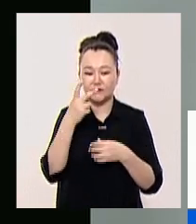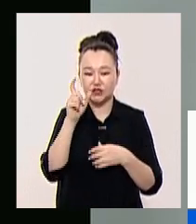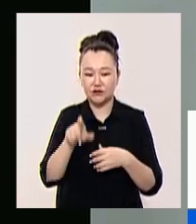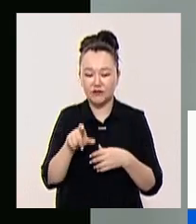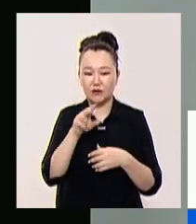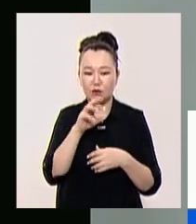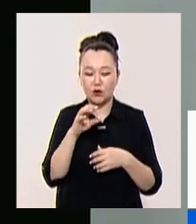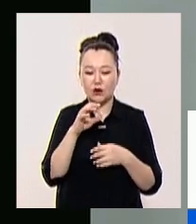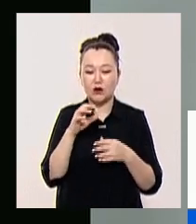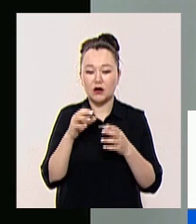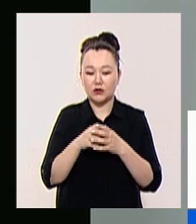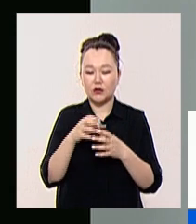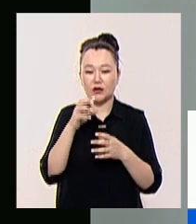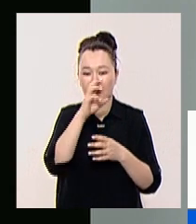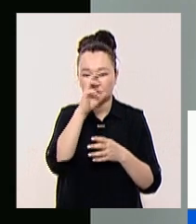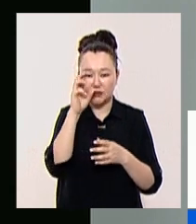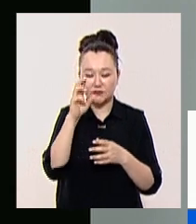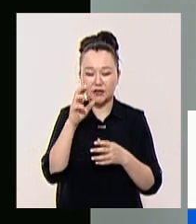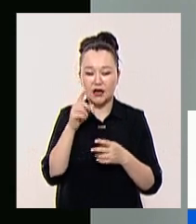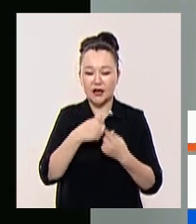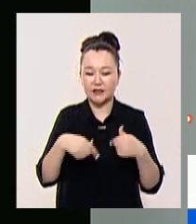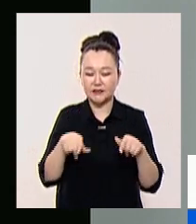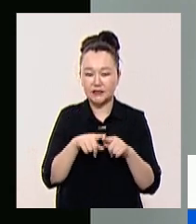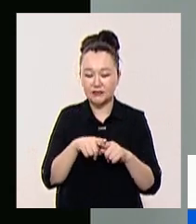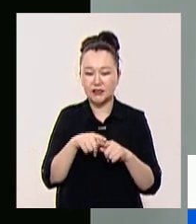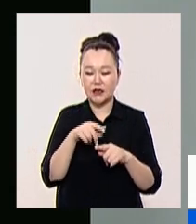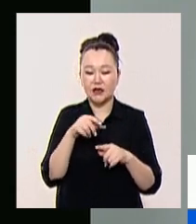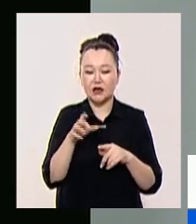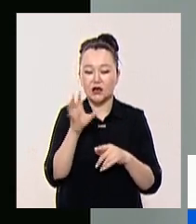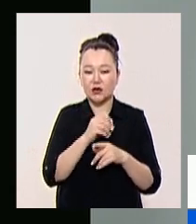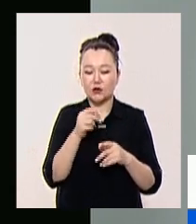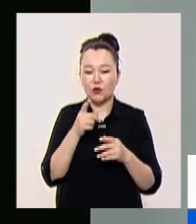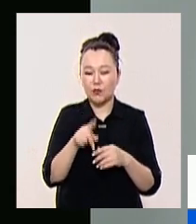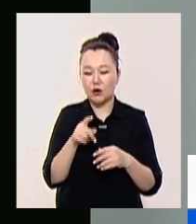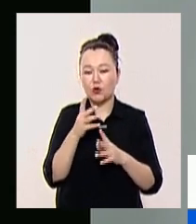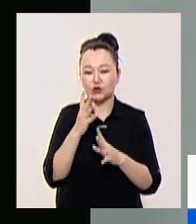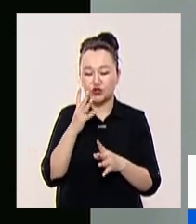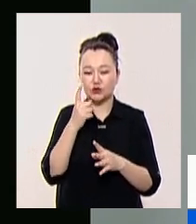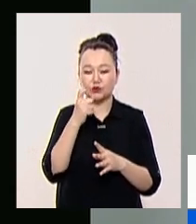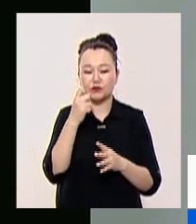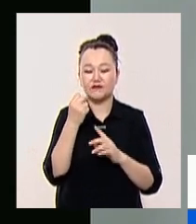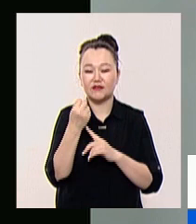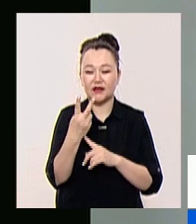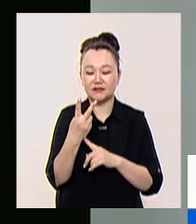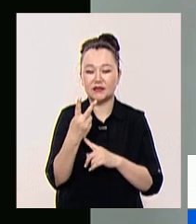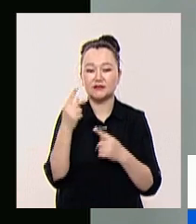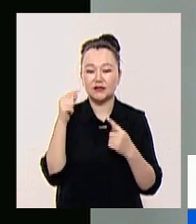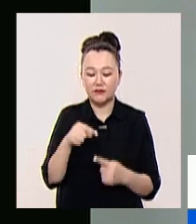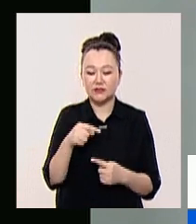по категории работник бюджетной организации. На сегодняшний день номер очереди составляет 112. В соответствии